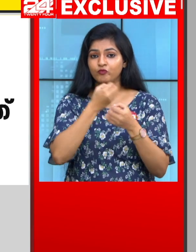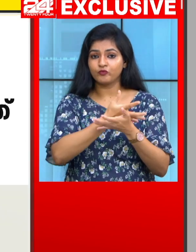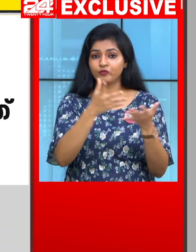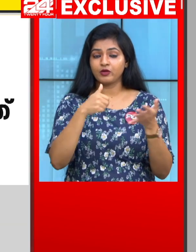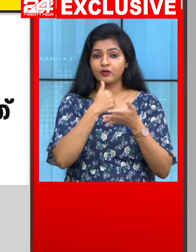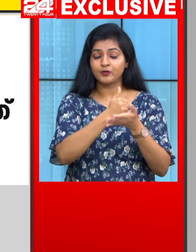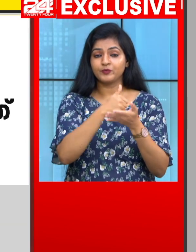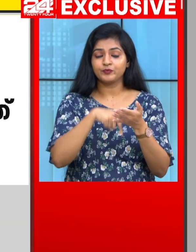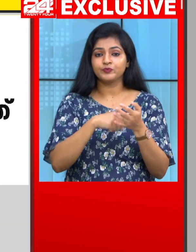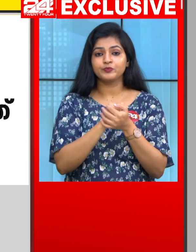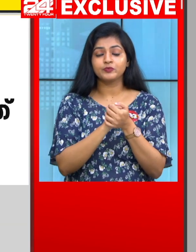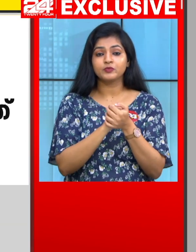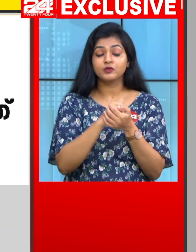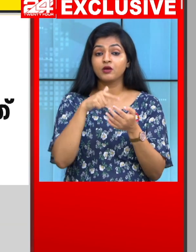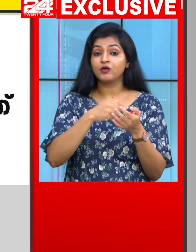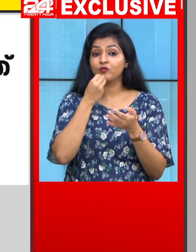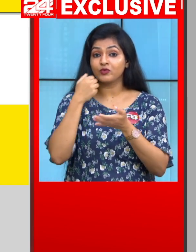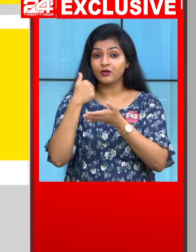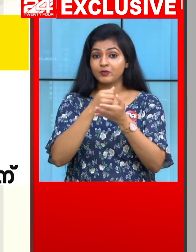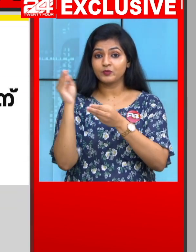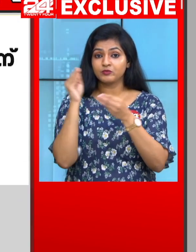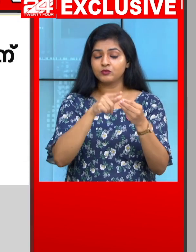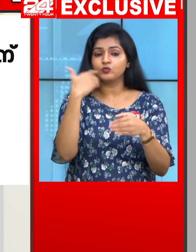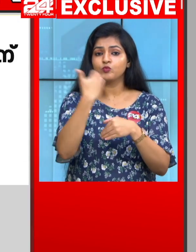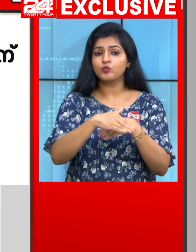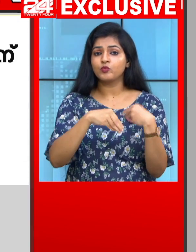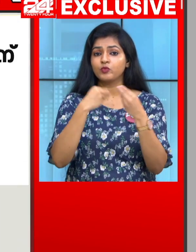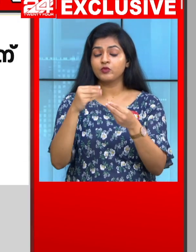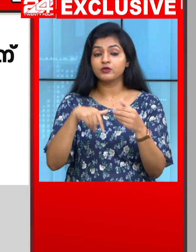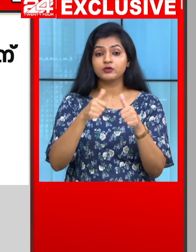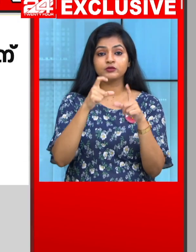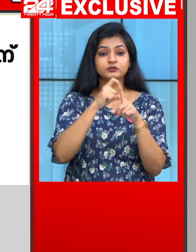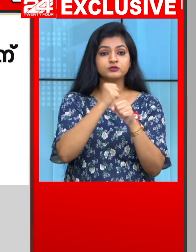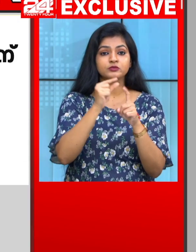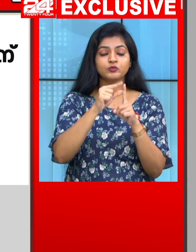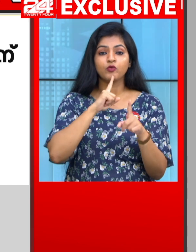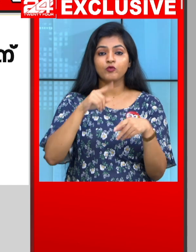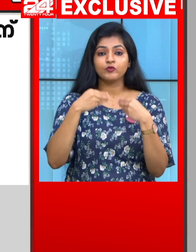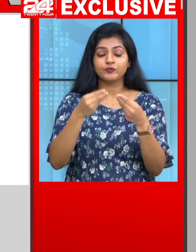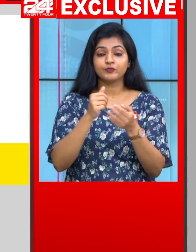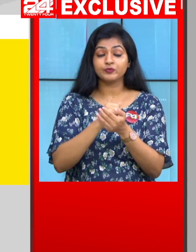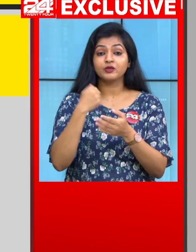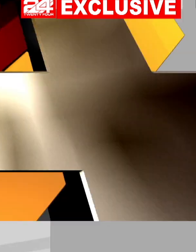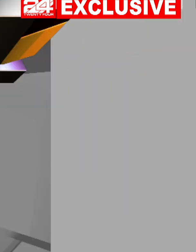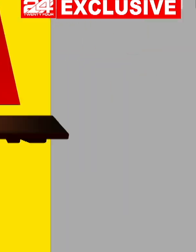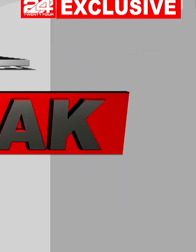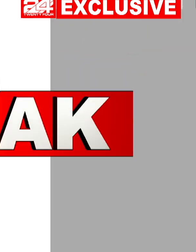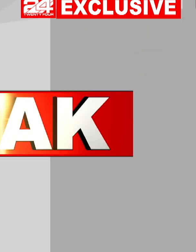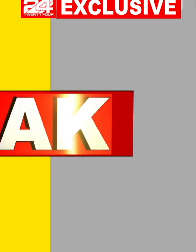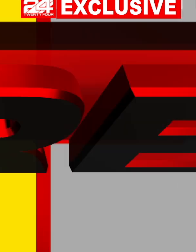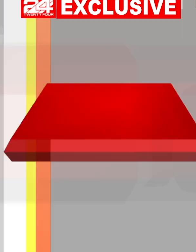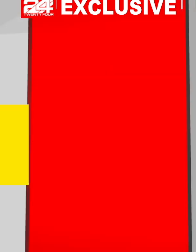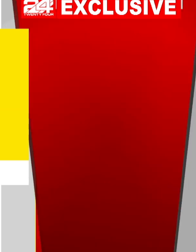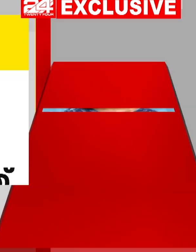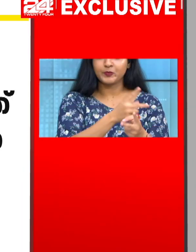സന്നദ്ധ പ്രവർത്തനം അത് തടസ്സപ്പെടുത്തിക്കൊണ്ട് ADGPയുടെ ഒരു ഉത്തരവുണ്ടായത്. ഈ പ്രവർത്തനത്തിൽ ഏർപ്പെട്ട ജനങ്ങളും ഗവൺമെന്റിനെതിരെ തിരിയുന്ന